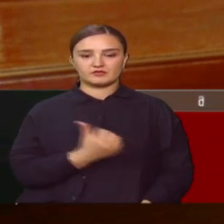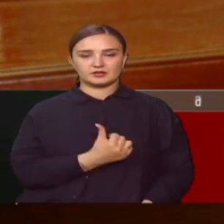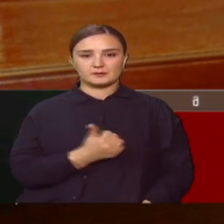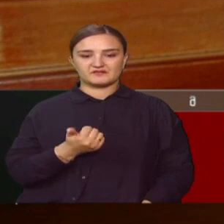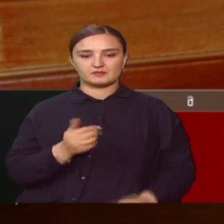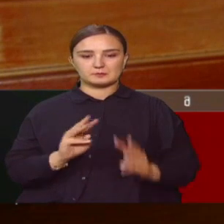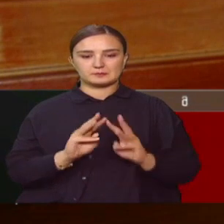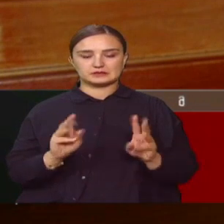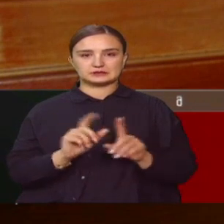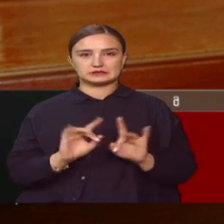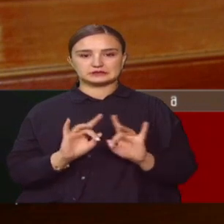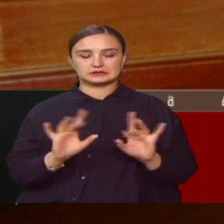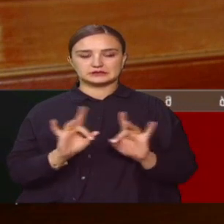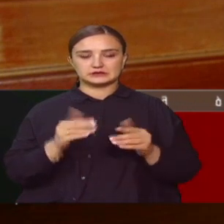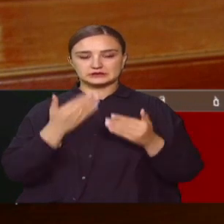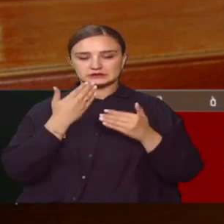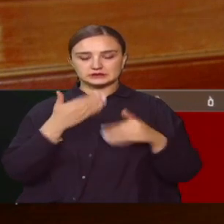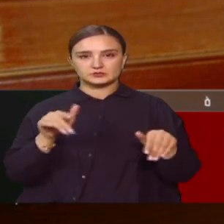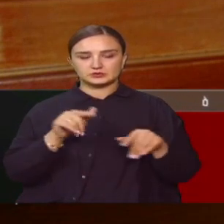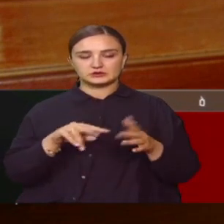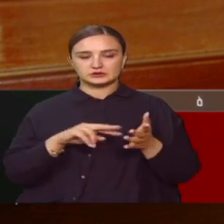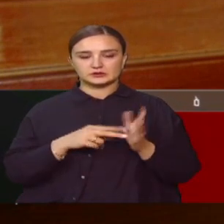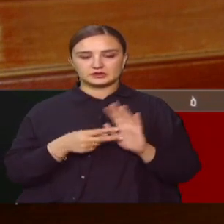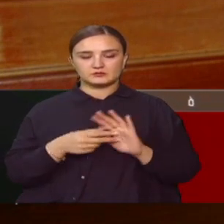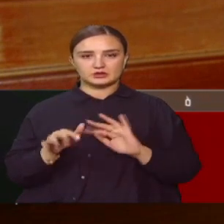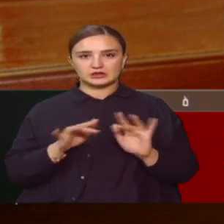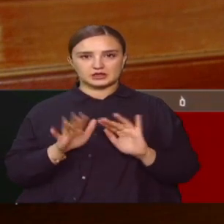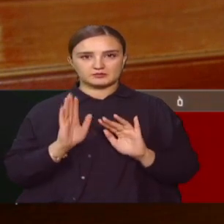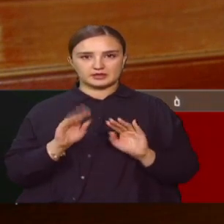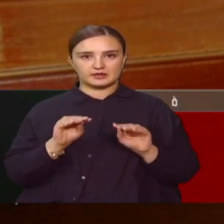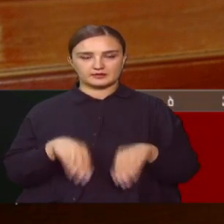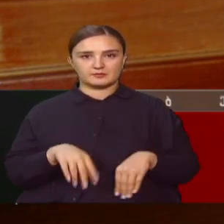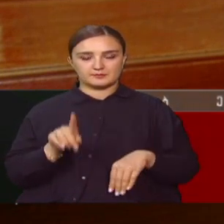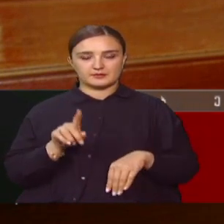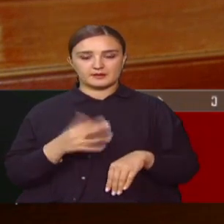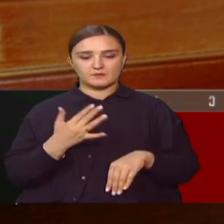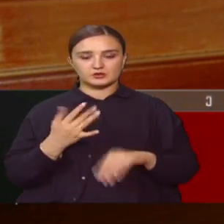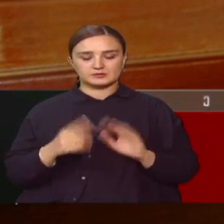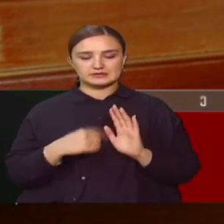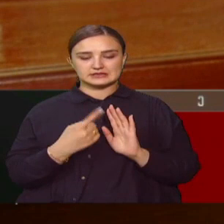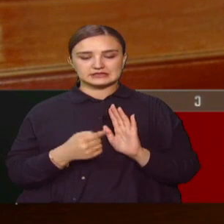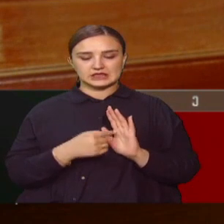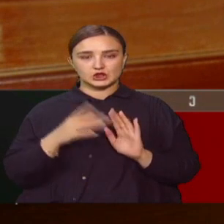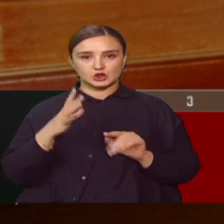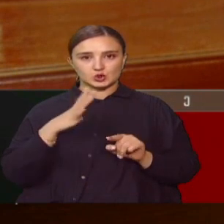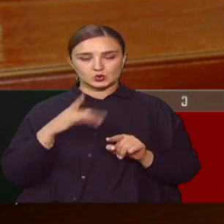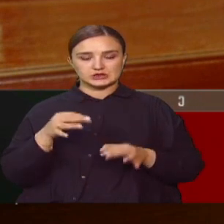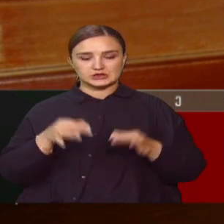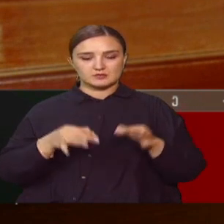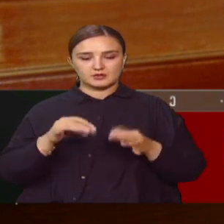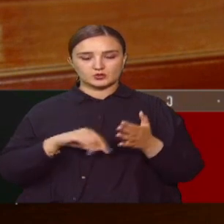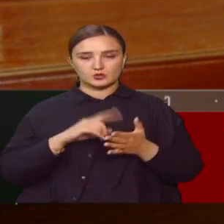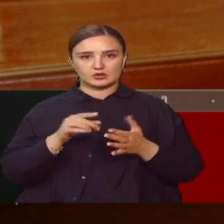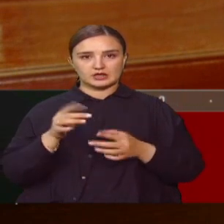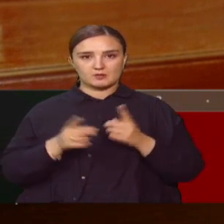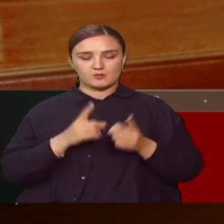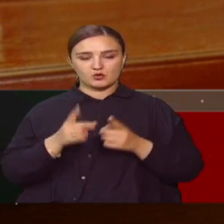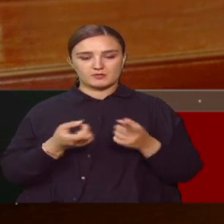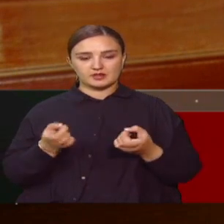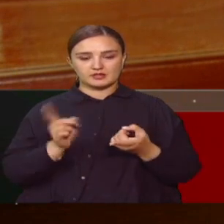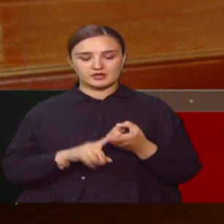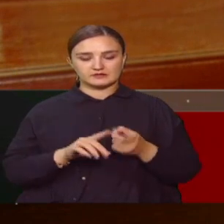პრემიერ-მინისტრმა განაცხადა, საბოლოოდ ეს სამოქმედო გეგმაც შედგება. Რამოდენიმე საკითხი იყო, მათ შორის სასამართლო რეფორმასთან